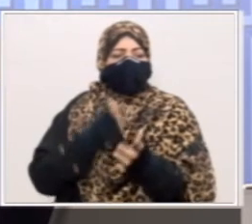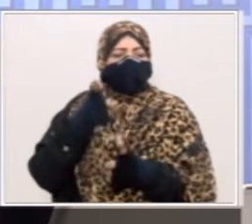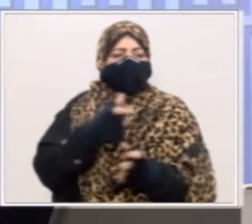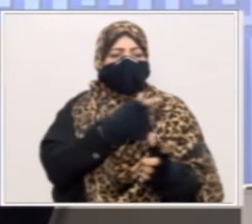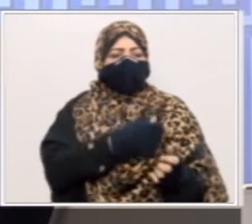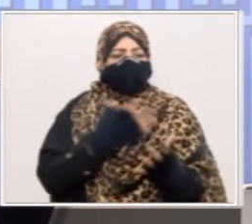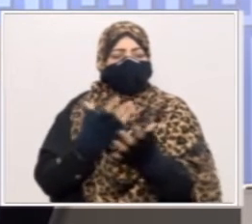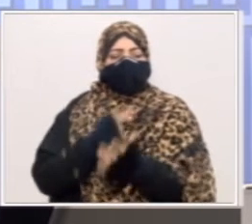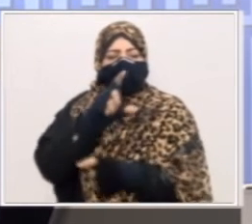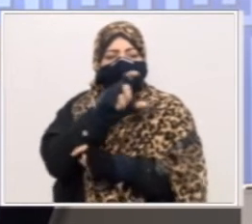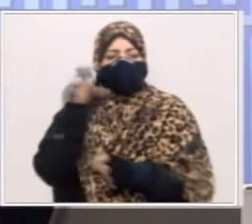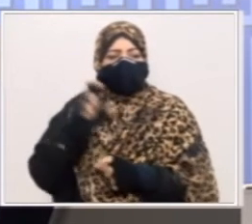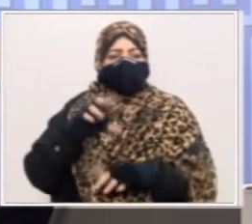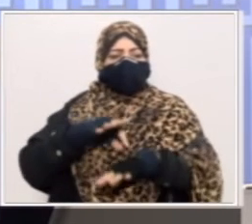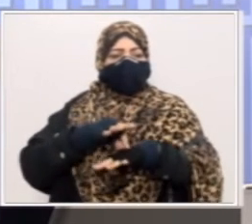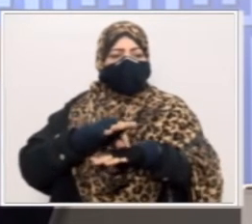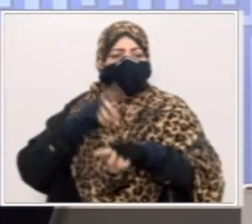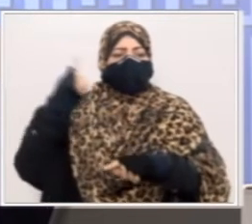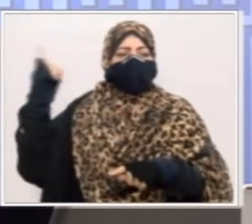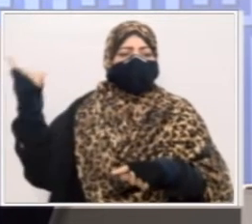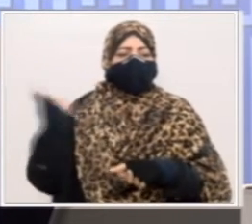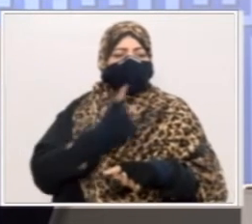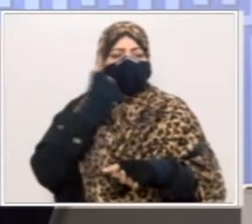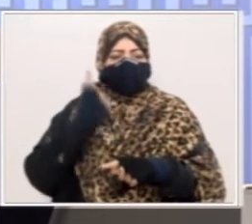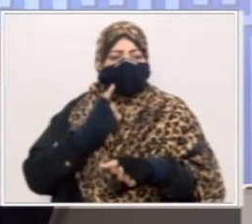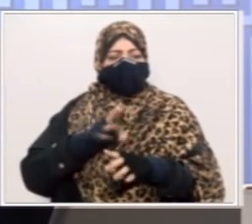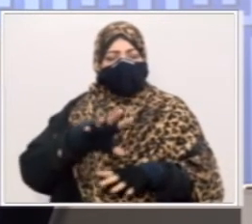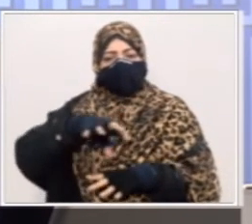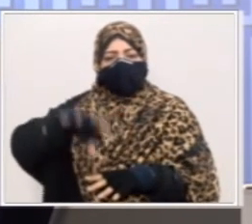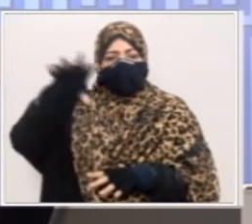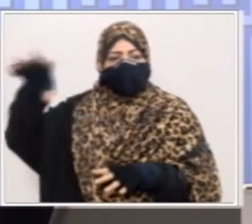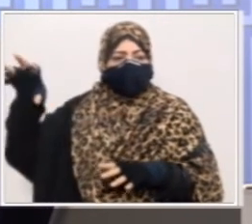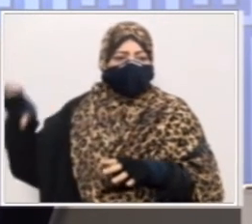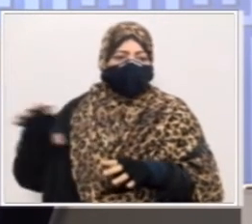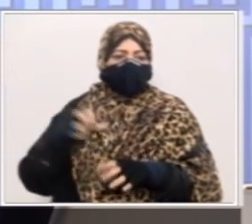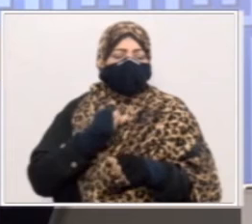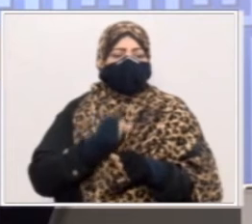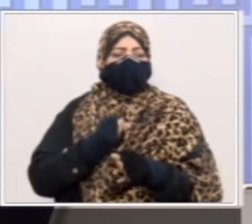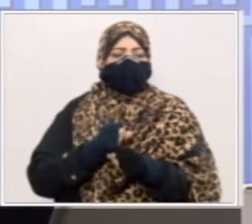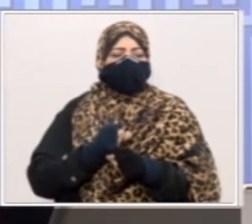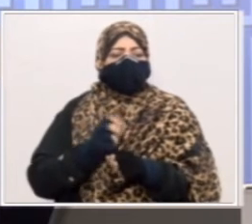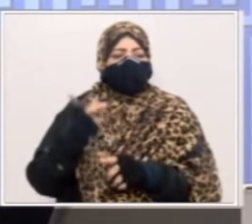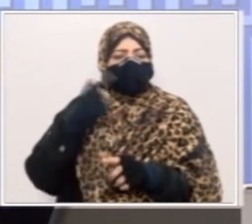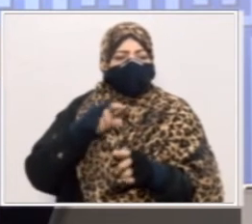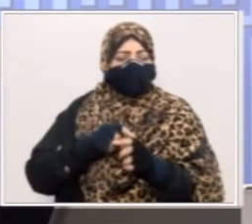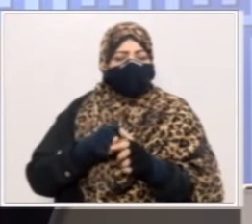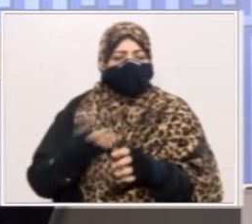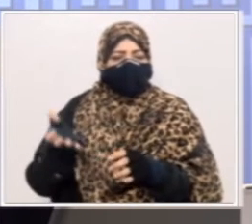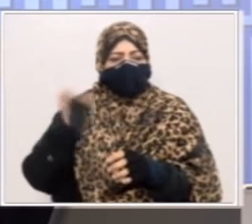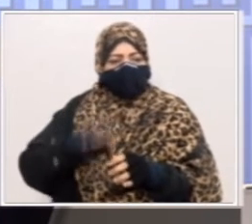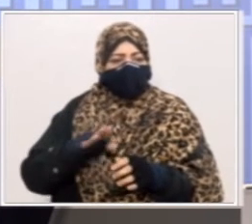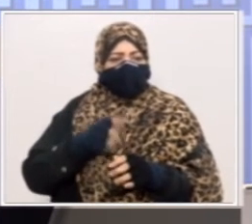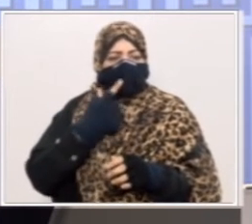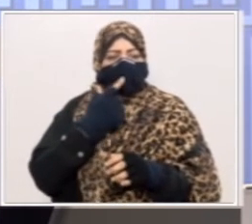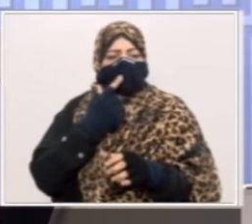جميعا أينما كانوا، فلا تحل أرواحهم ولا دماؤهم إلا ببرهان